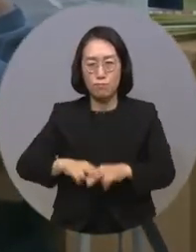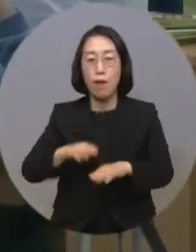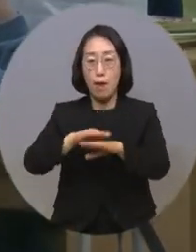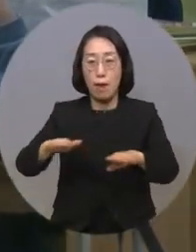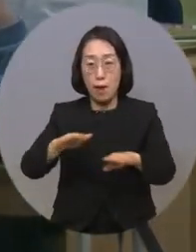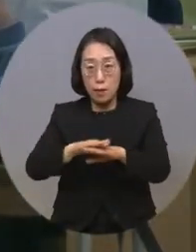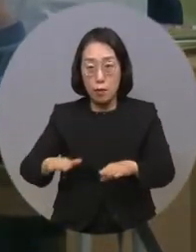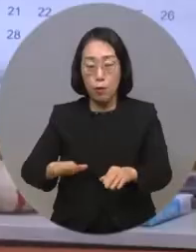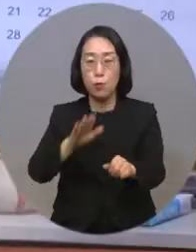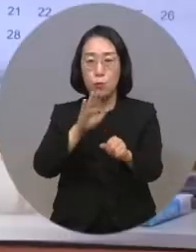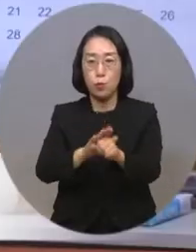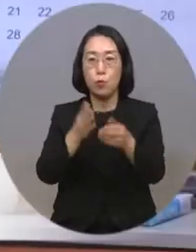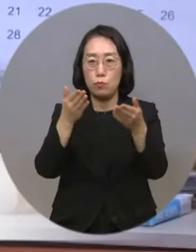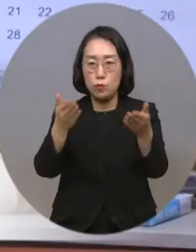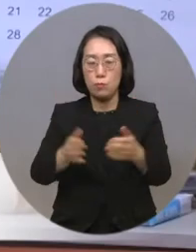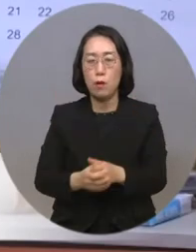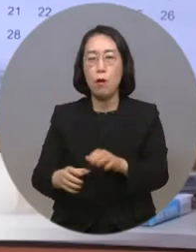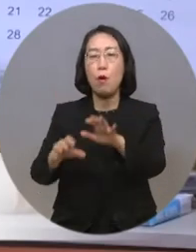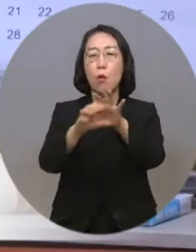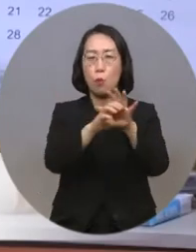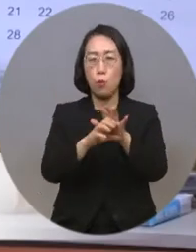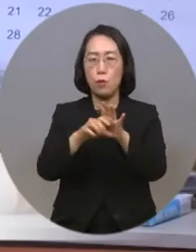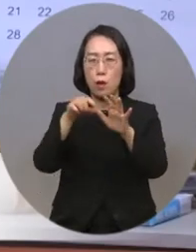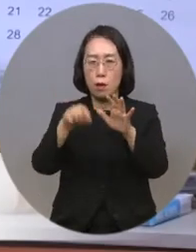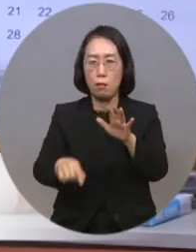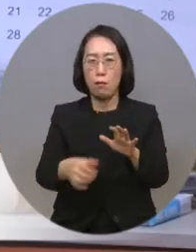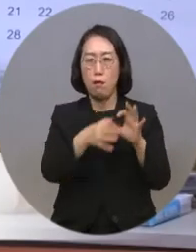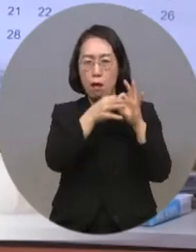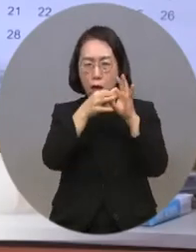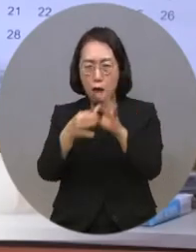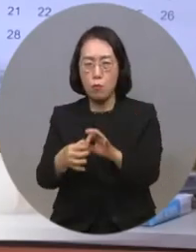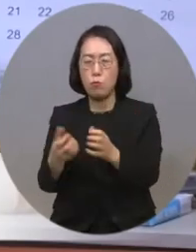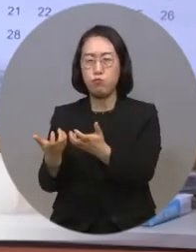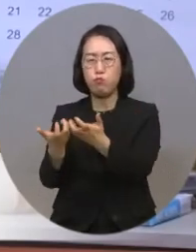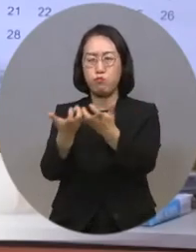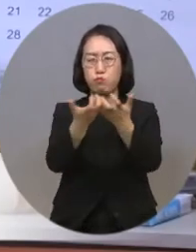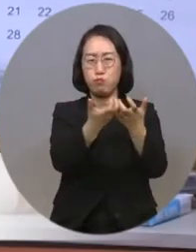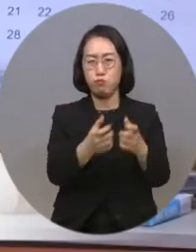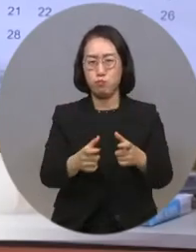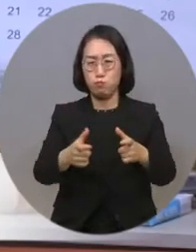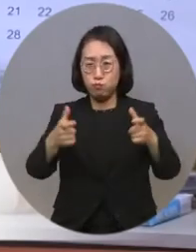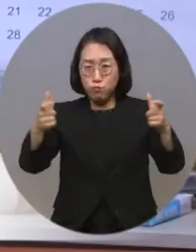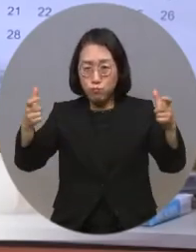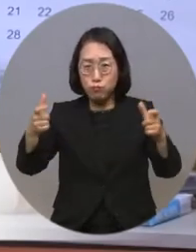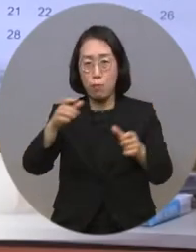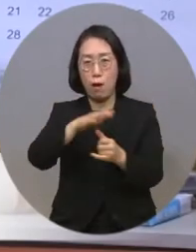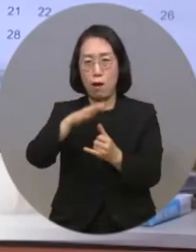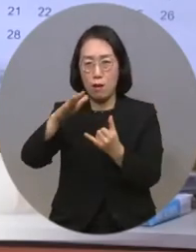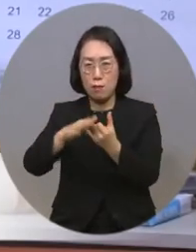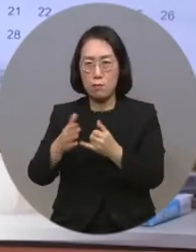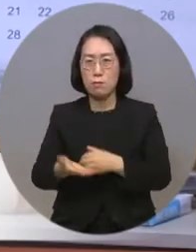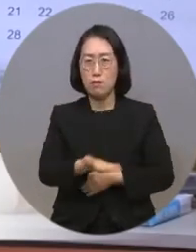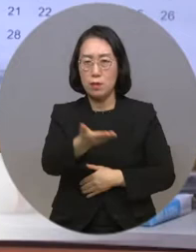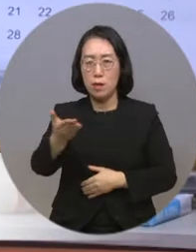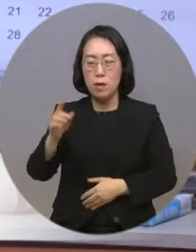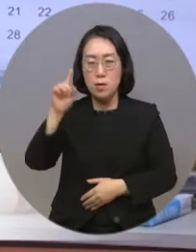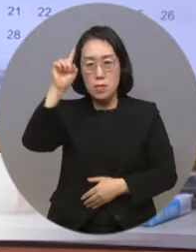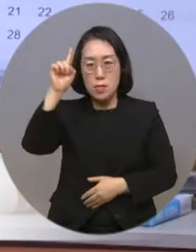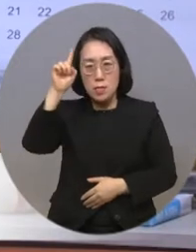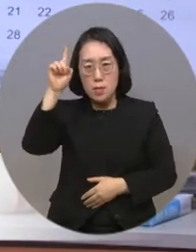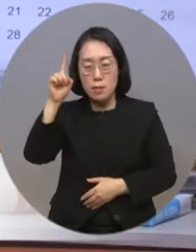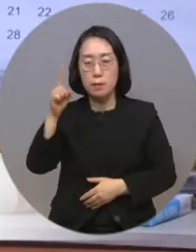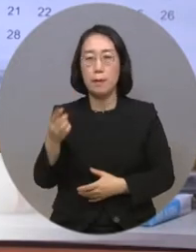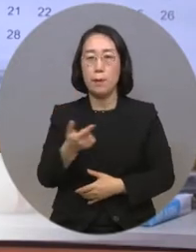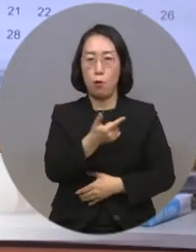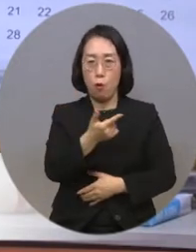제공됩니다. 지금 코로나가 너무 만연해 있잖아요. 그래서 아이들이 굉장히 스트레스가 굉장히